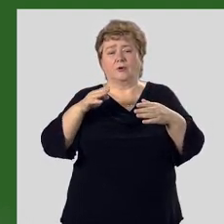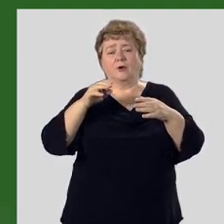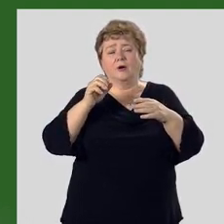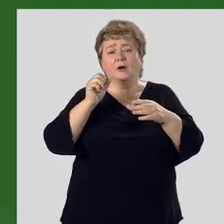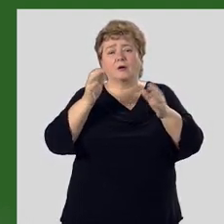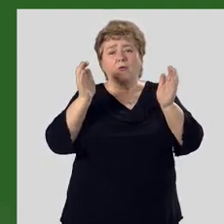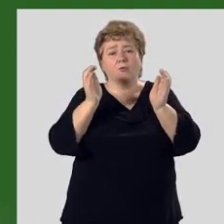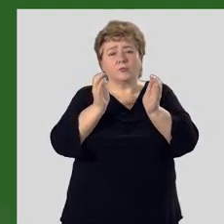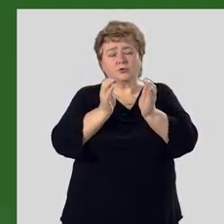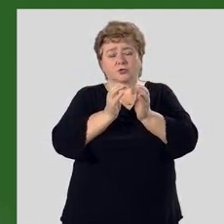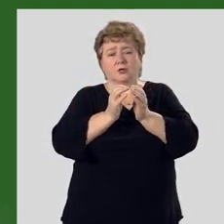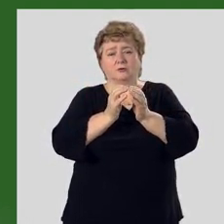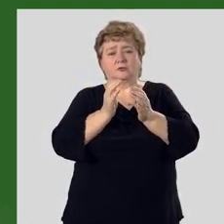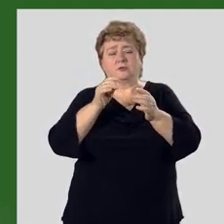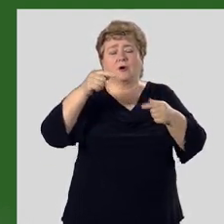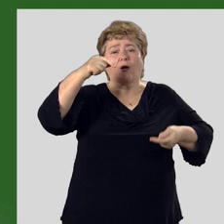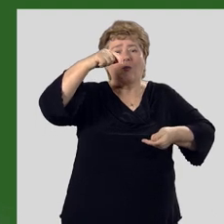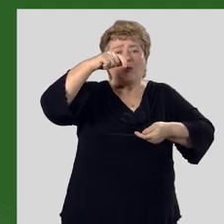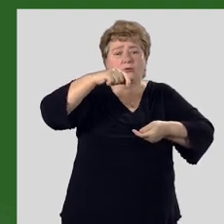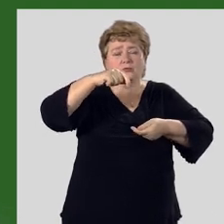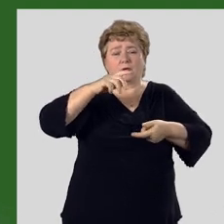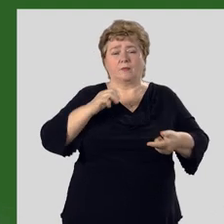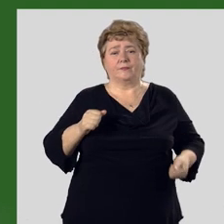они уменьшаются к полюсам.